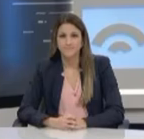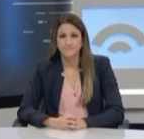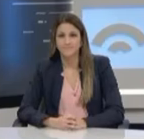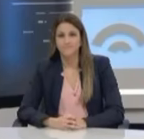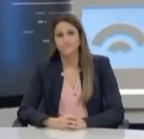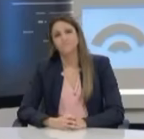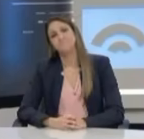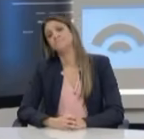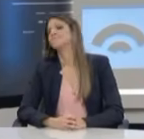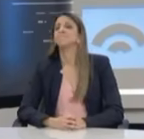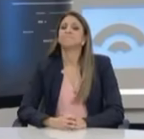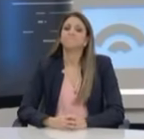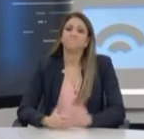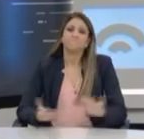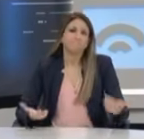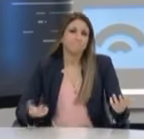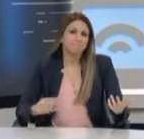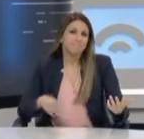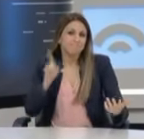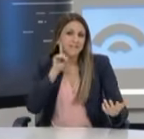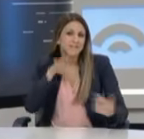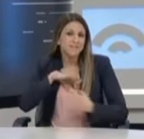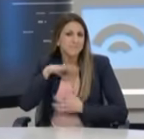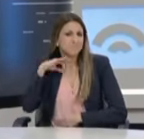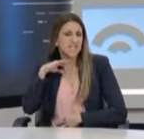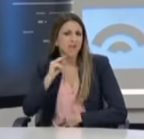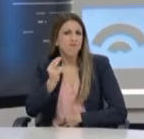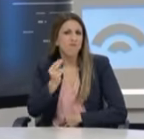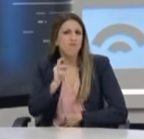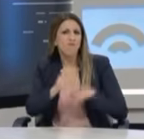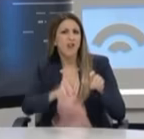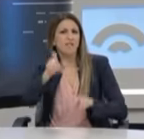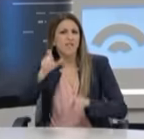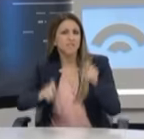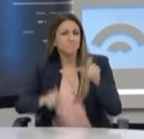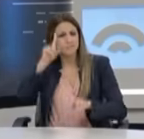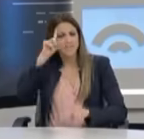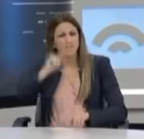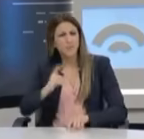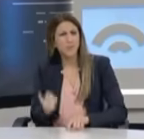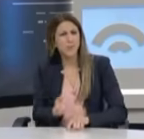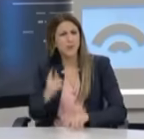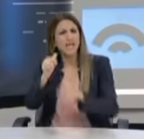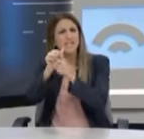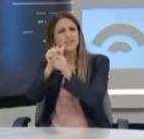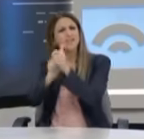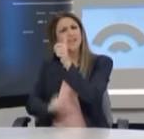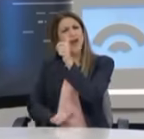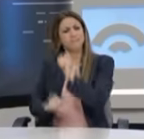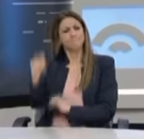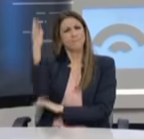Κυρίες και κύριοι βουλευτές, μερικές φορές η σειρά των ομιλητών στη Βουλή